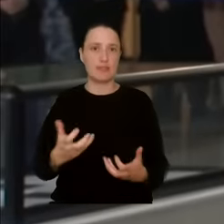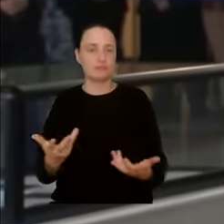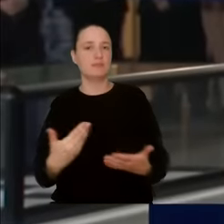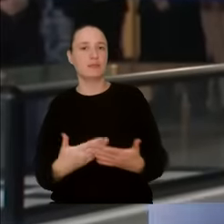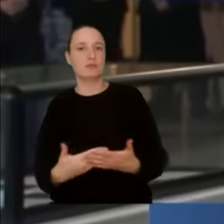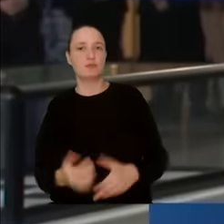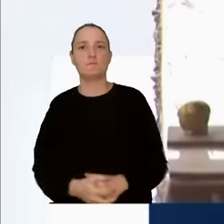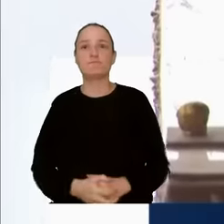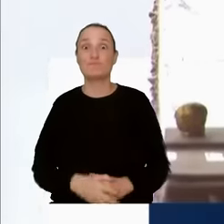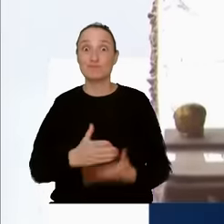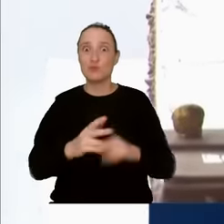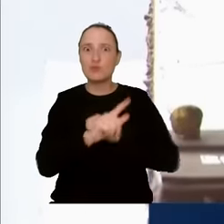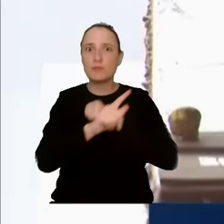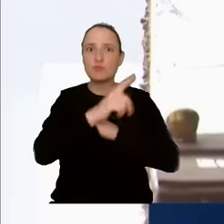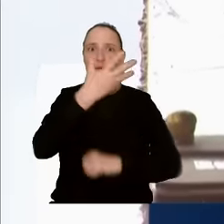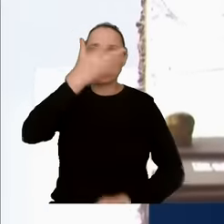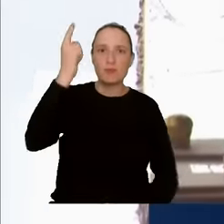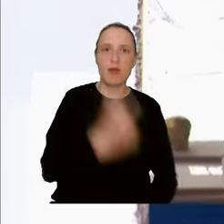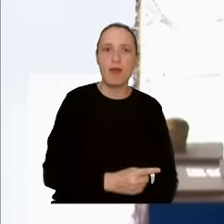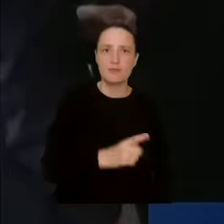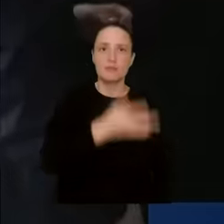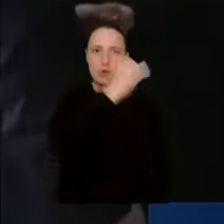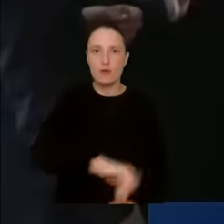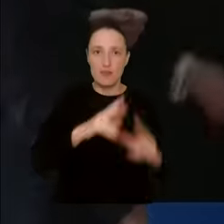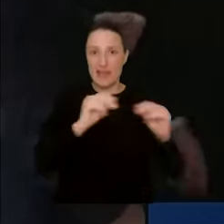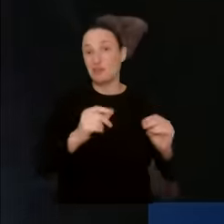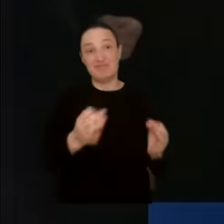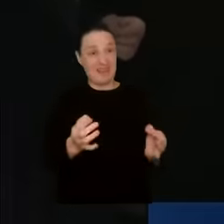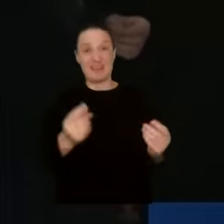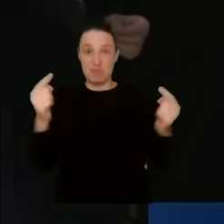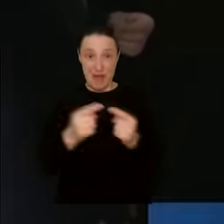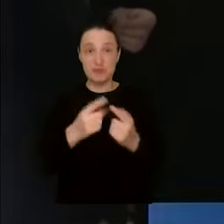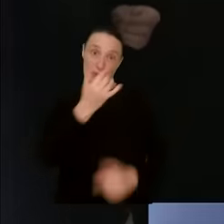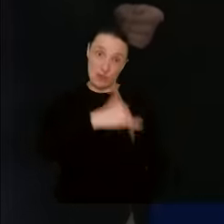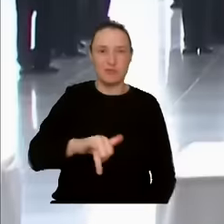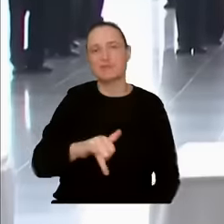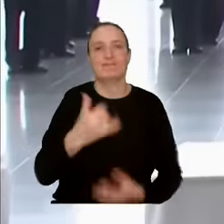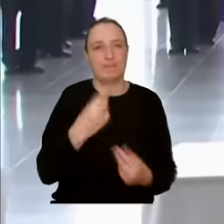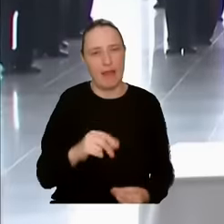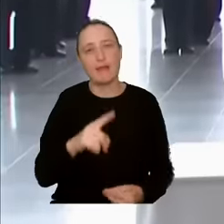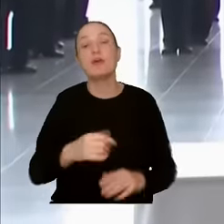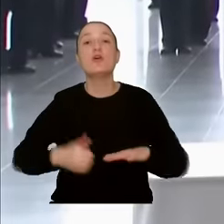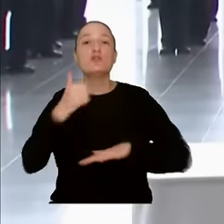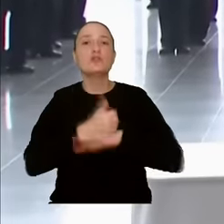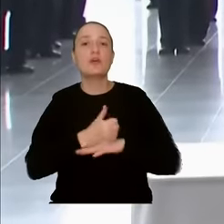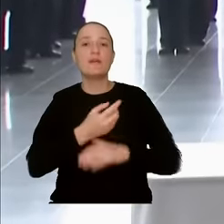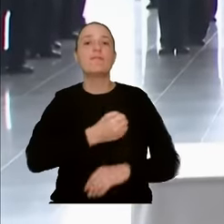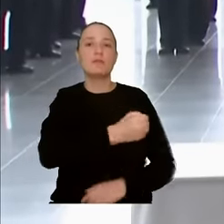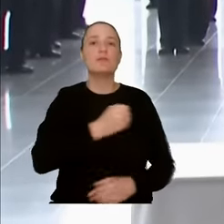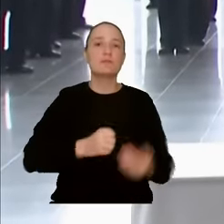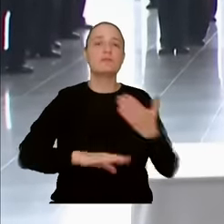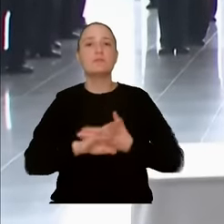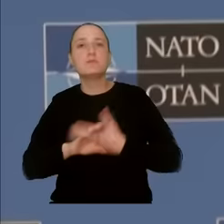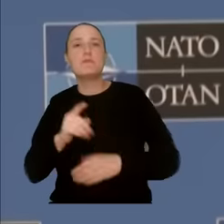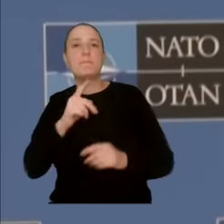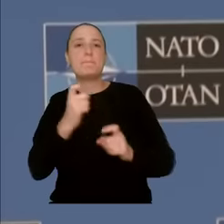NATO działa od 75 lat, ale nie pora na świętowanie rocznicy. Na jubileuszowym spotkaniu w Brukseli szefowie dyplomacji państw członkowskich omówili